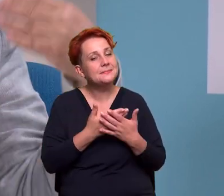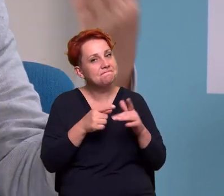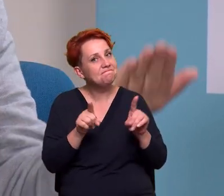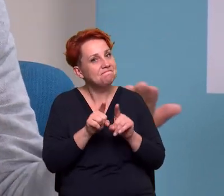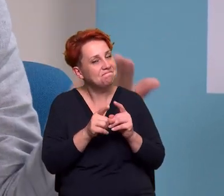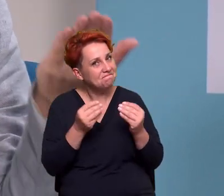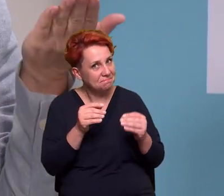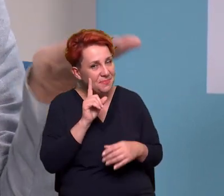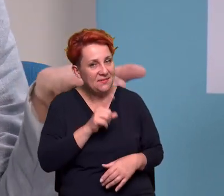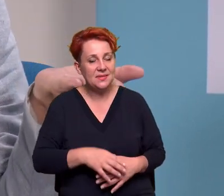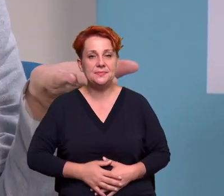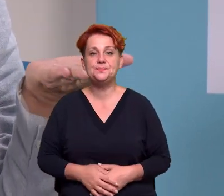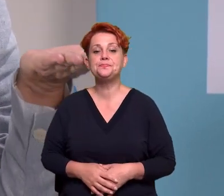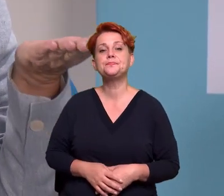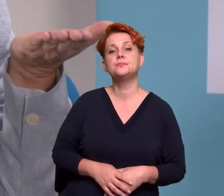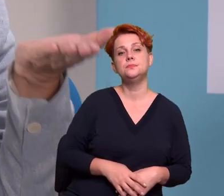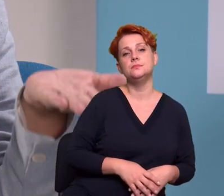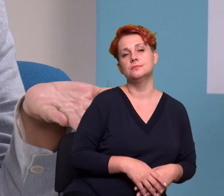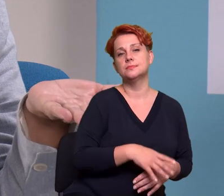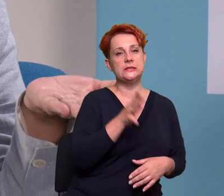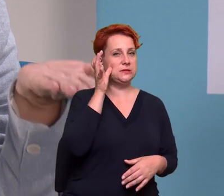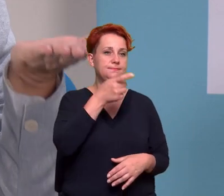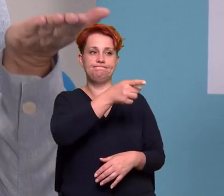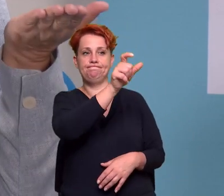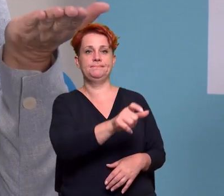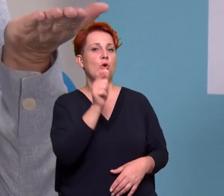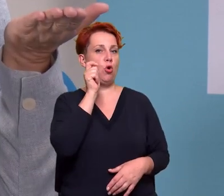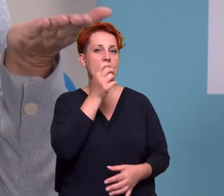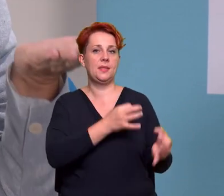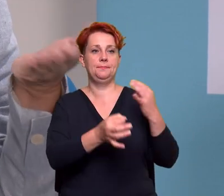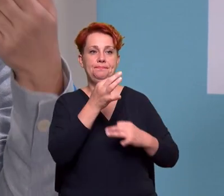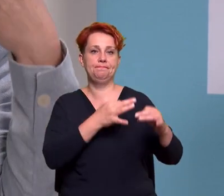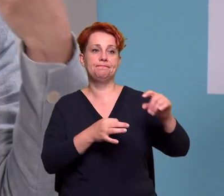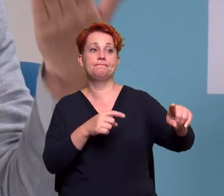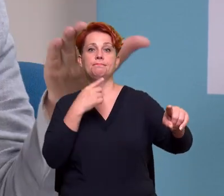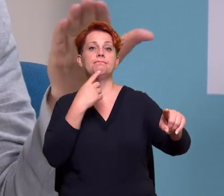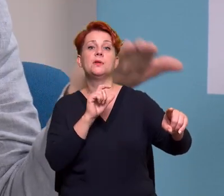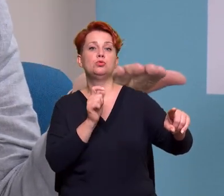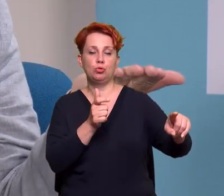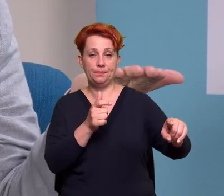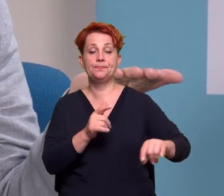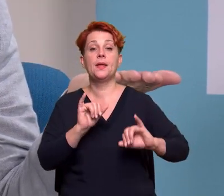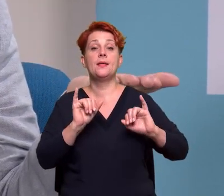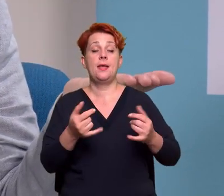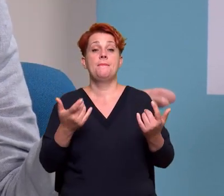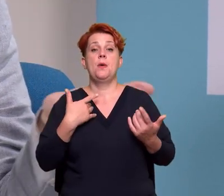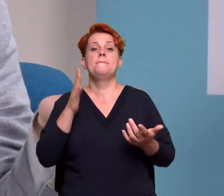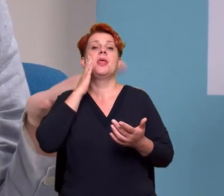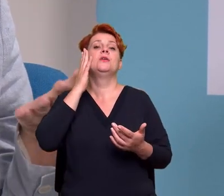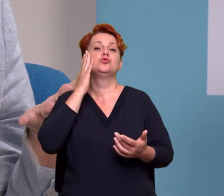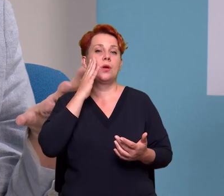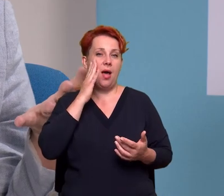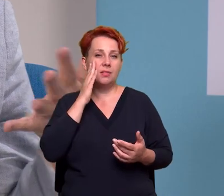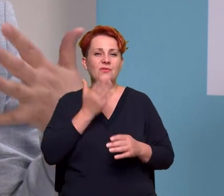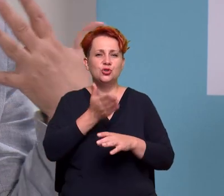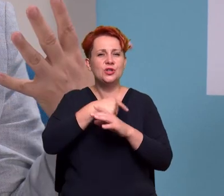niesamowite. Ja znam relację kobiety, która stwierdziła, że w momencie, kiedy weszła do tego mieszkania, prawda,